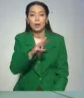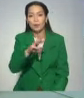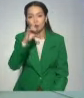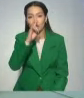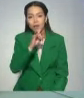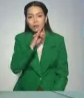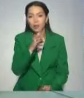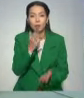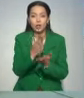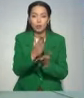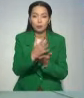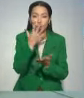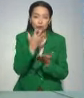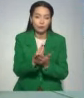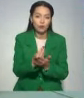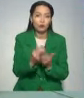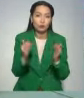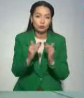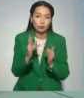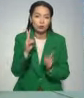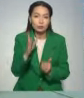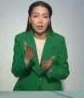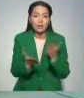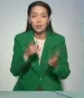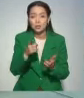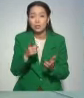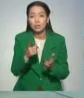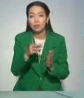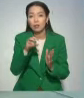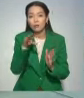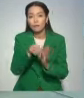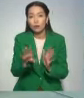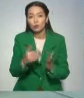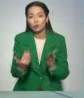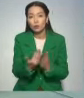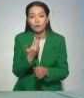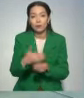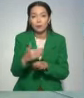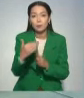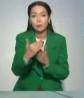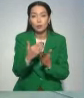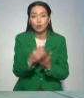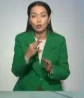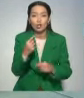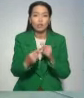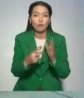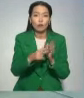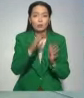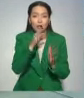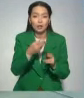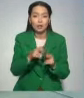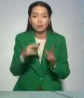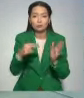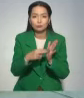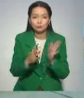миллиона казахстанцев не имеют собственного жилья если не вводить новые ипотечные программы то через 8 лет эта цифра вырастет до 10 миллионов